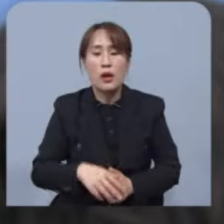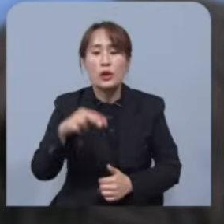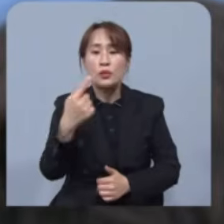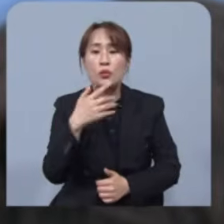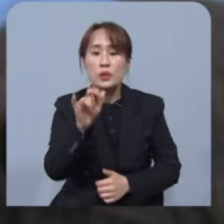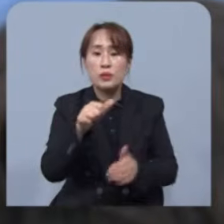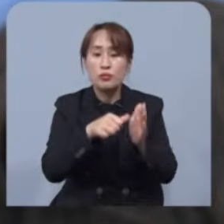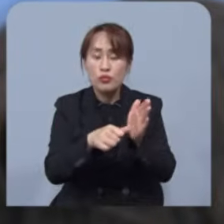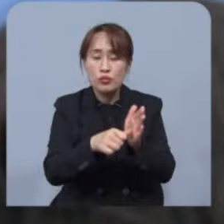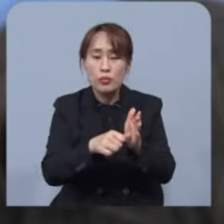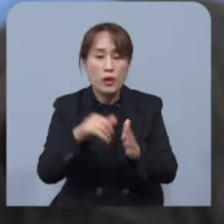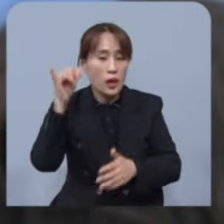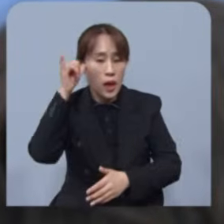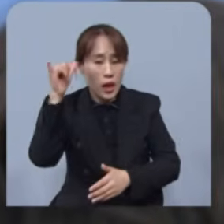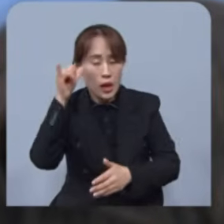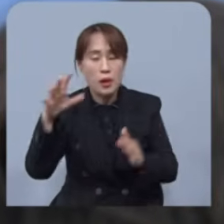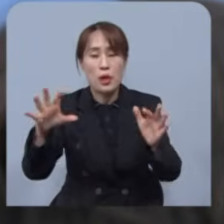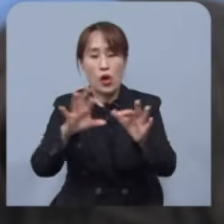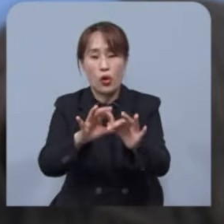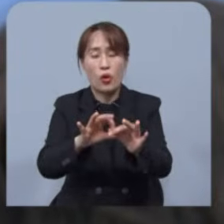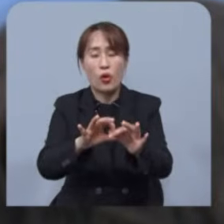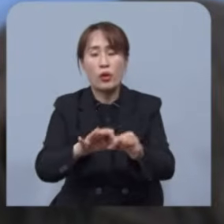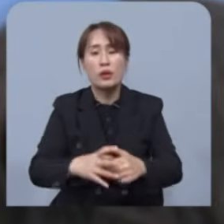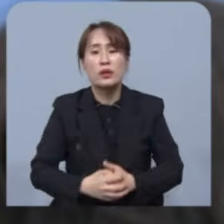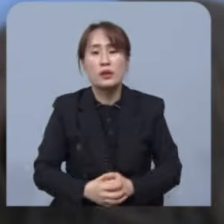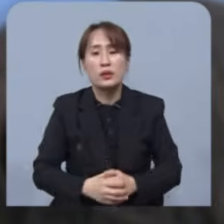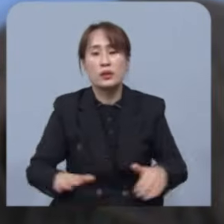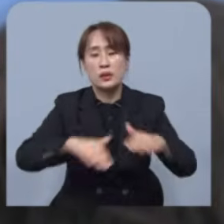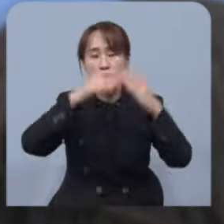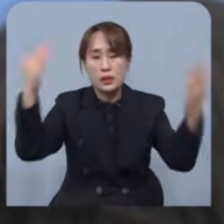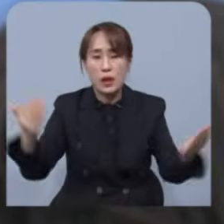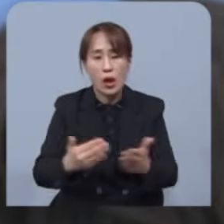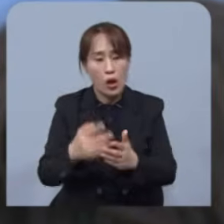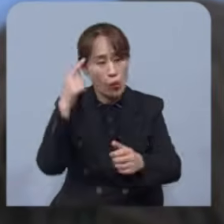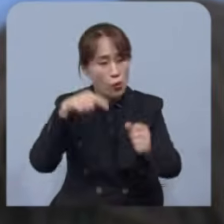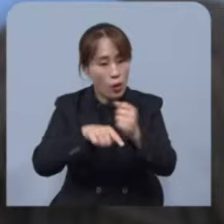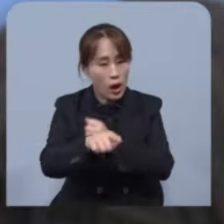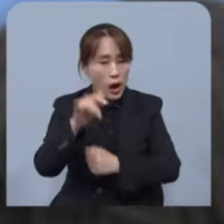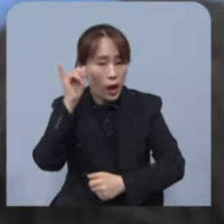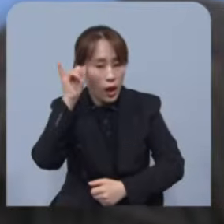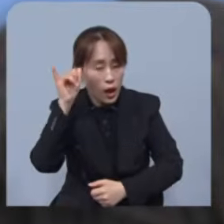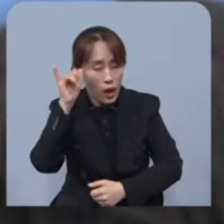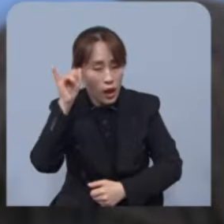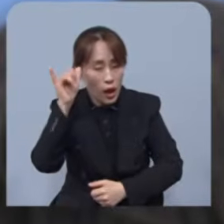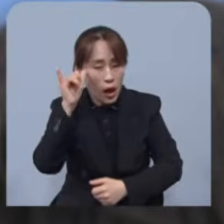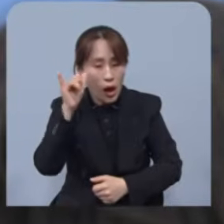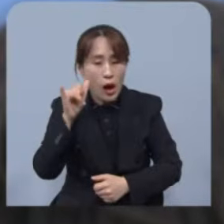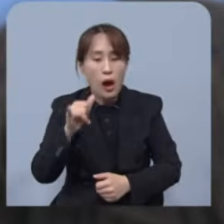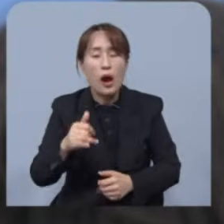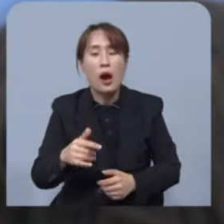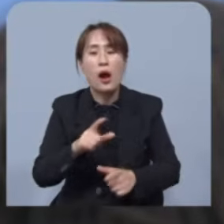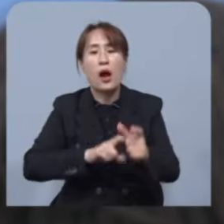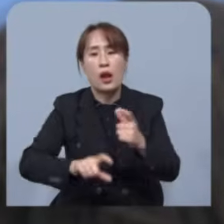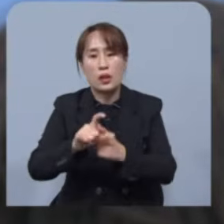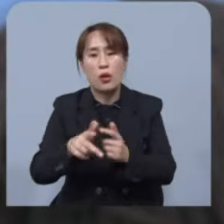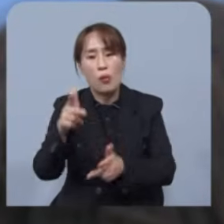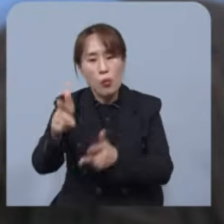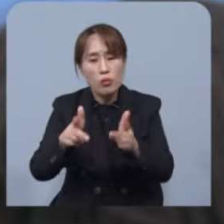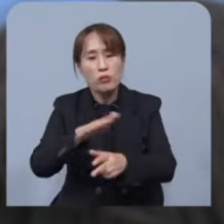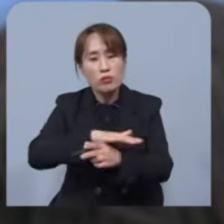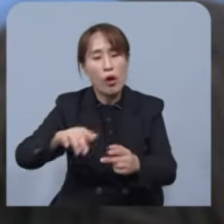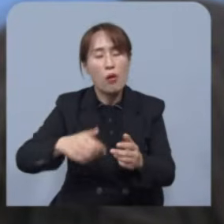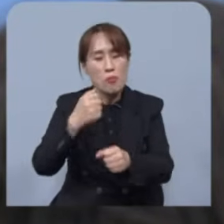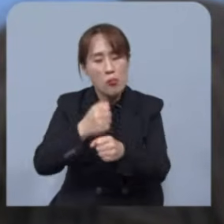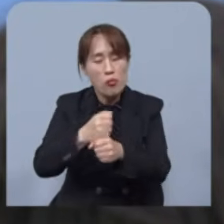같은 경우도 AI가 도입이 돼서 이제 전반적으로 과학 AI가 적용이 되면 훨씬 더 생산성이 올라갈 수 있을 것